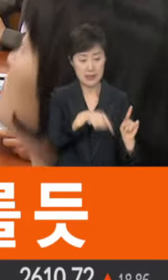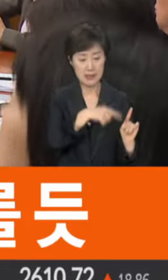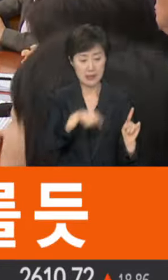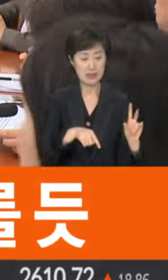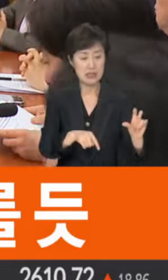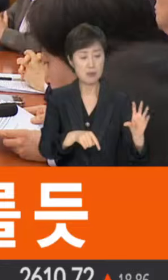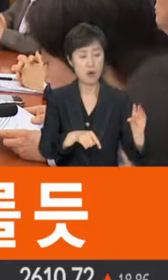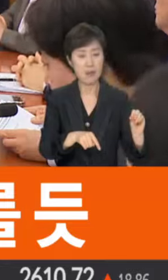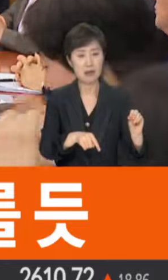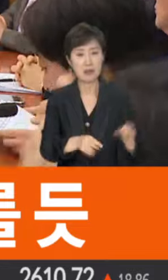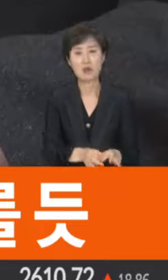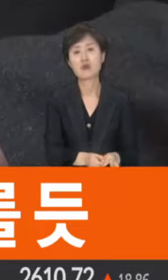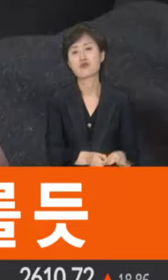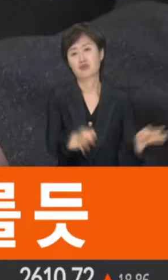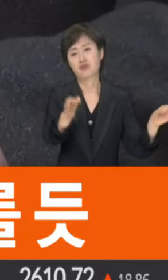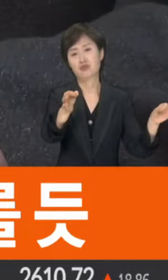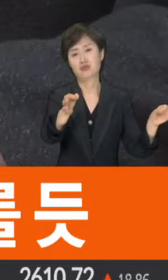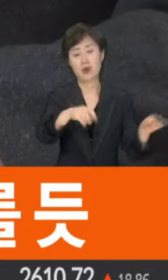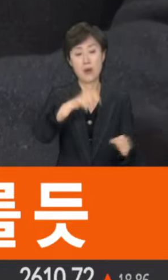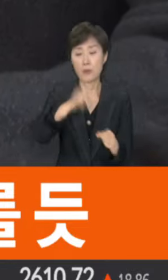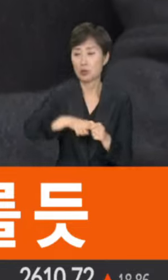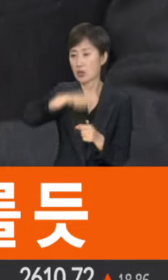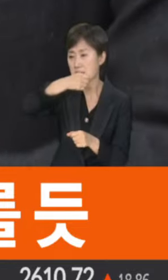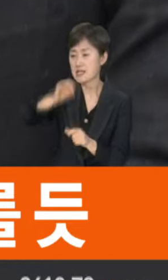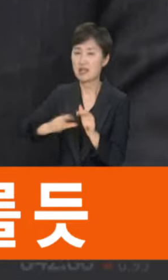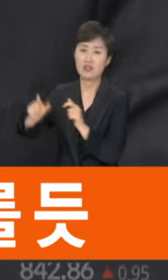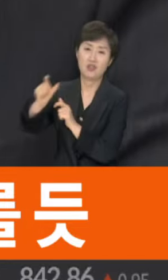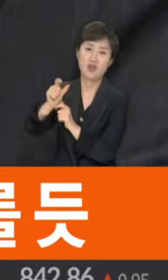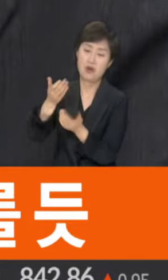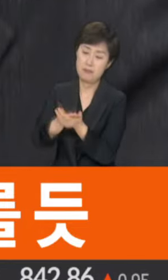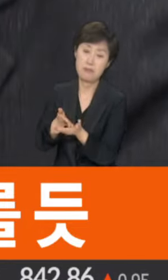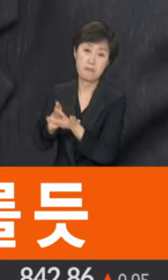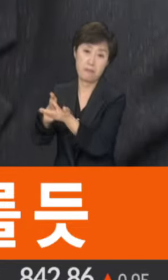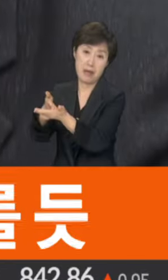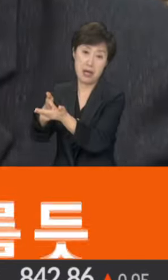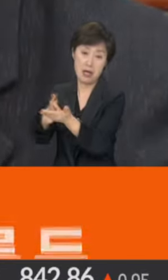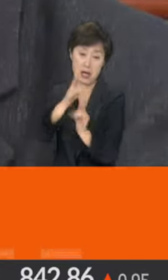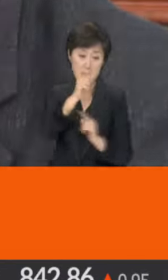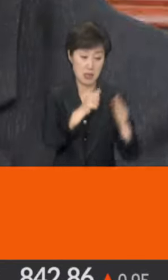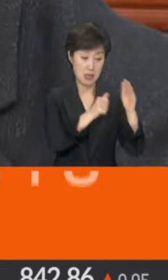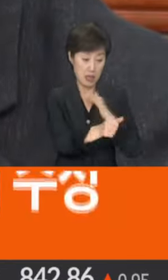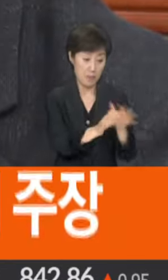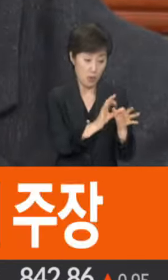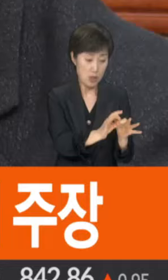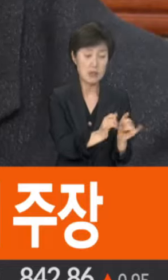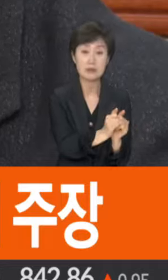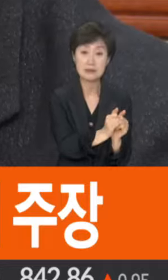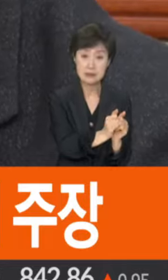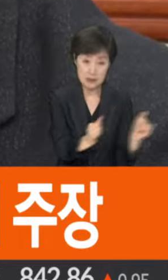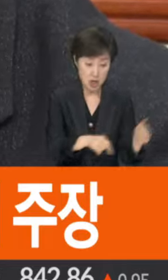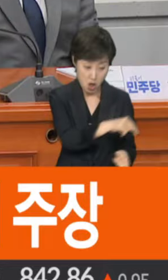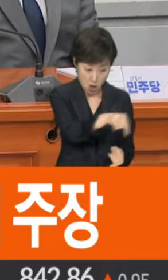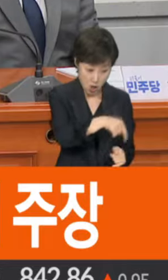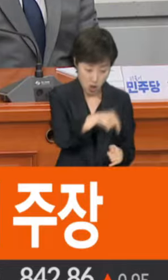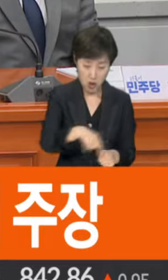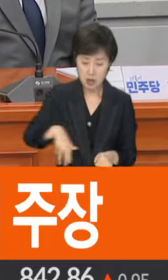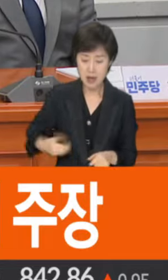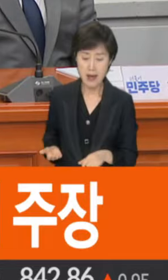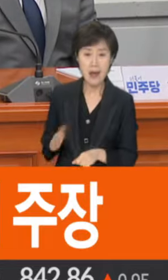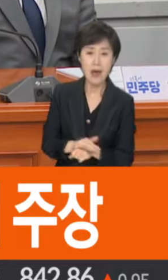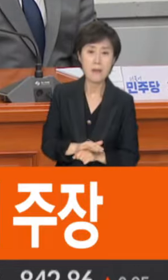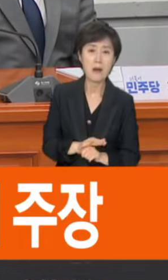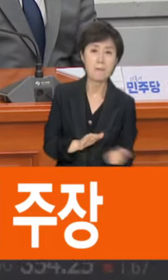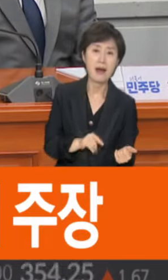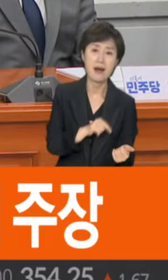민생회복 지원금과이를 위한 추경과 함께 명경 를 중심으로 최상병 검법과 김건희